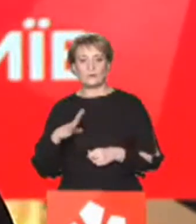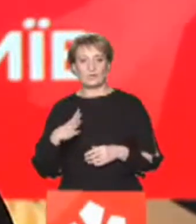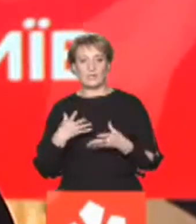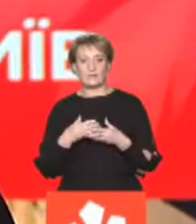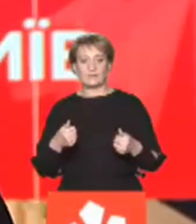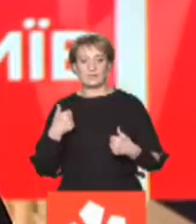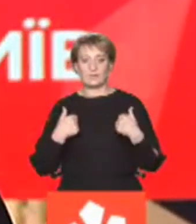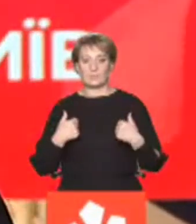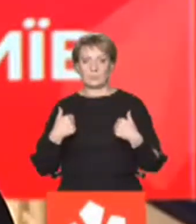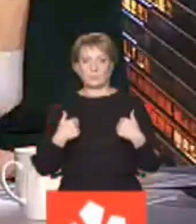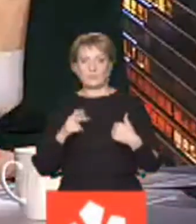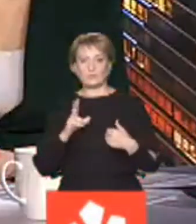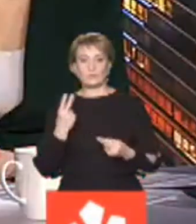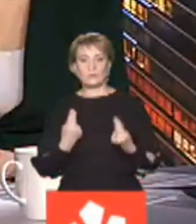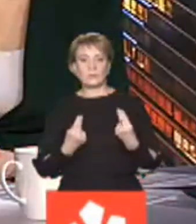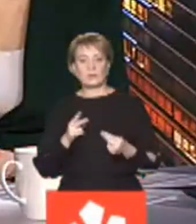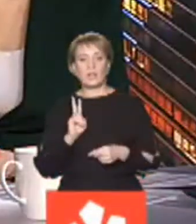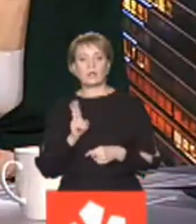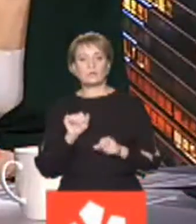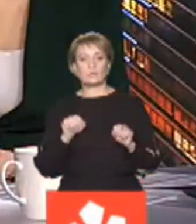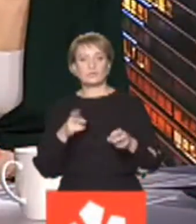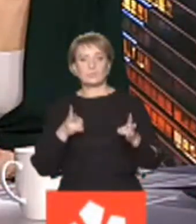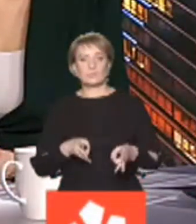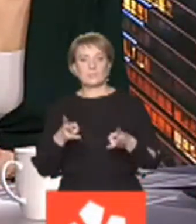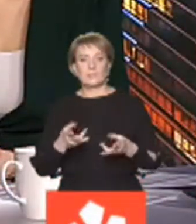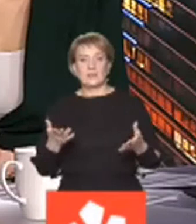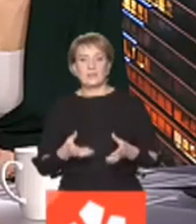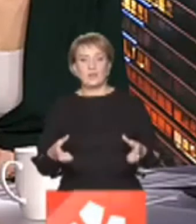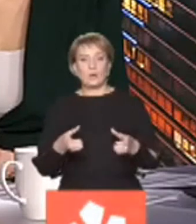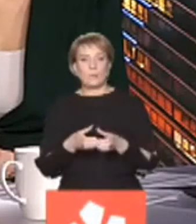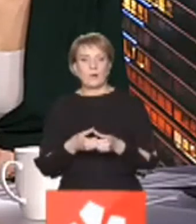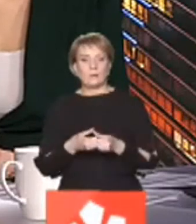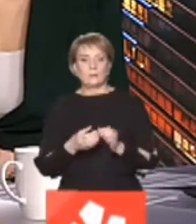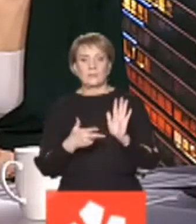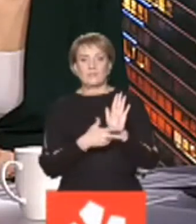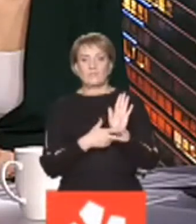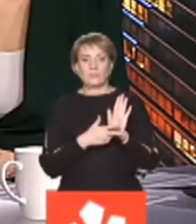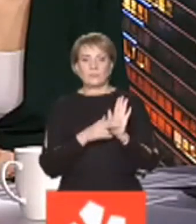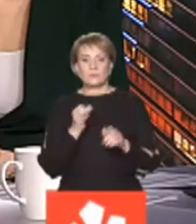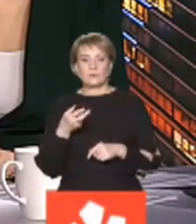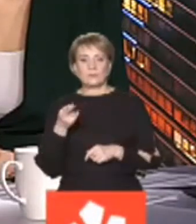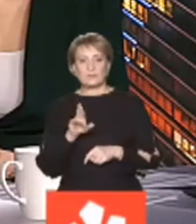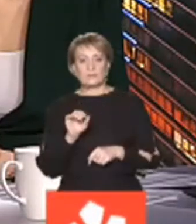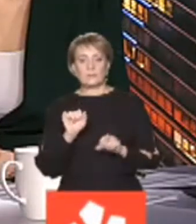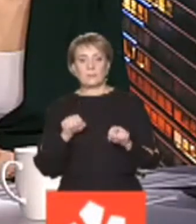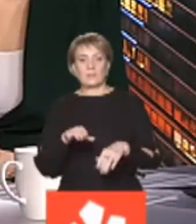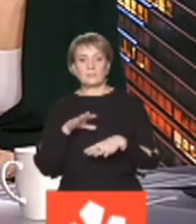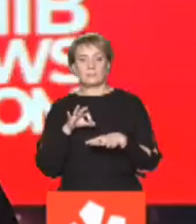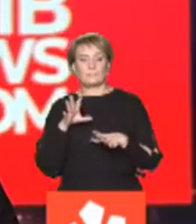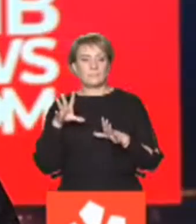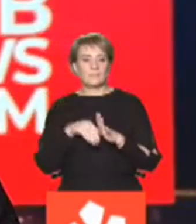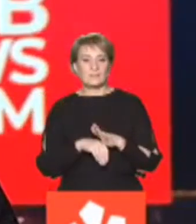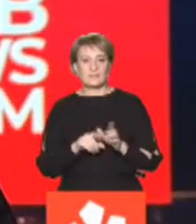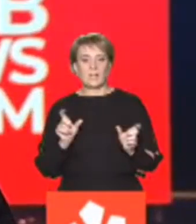хто з ким буде грати навесні. А хто може постраждати? Які команди? З 8 січня мають вести локдаун? Ну, в